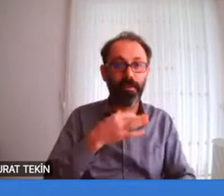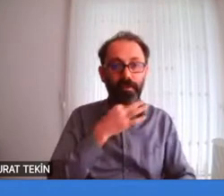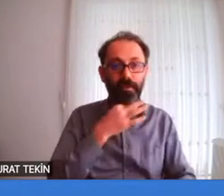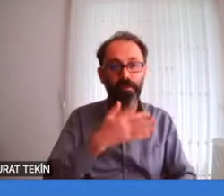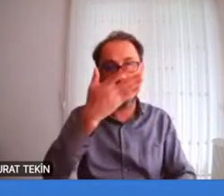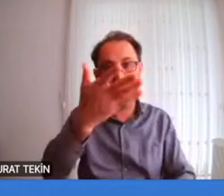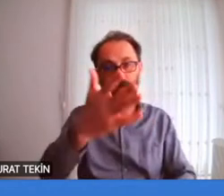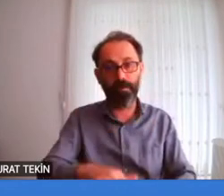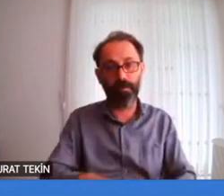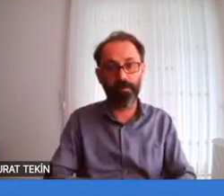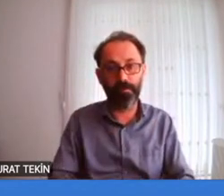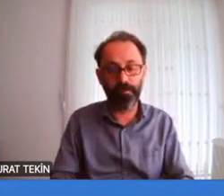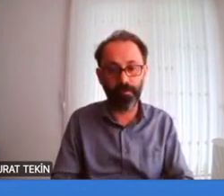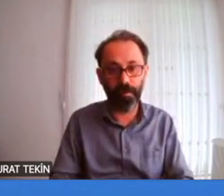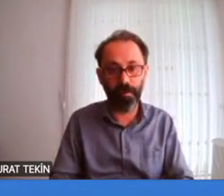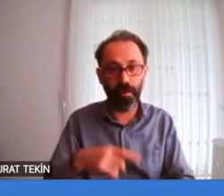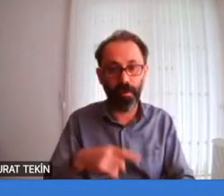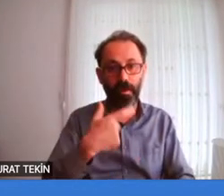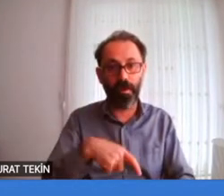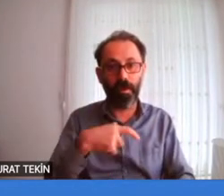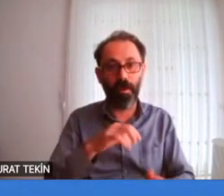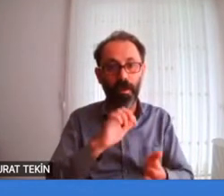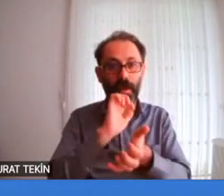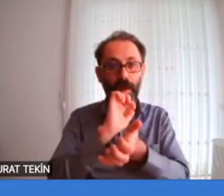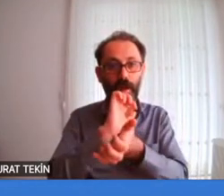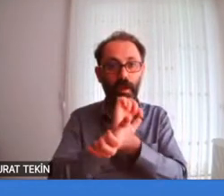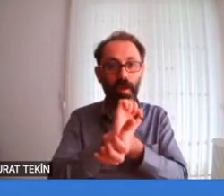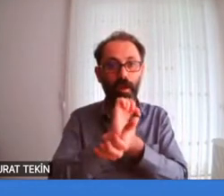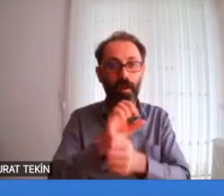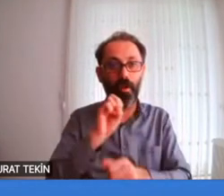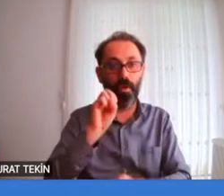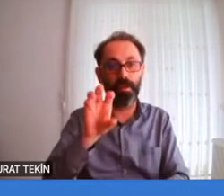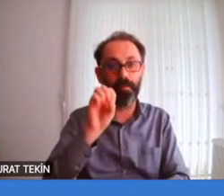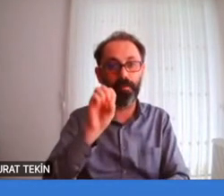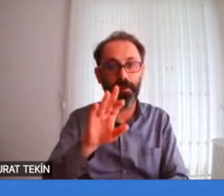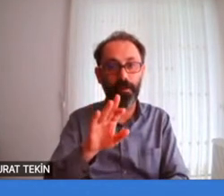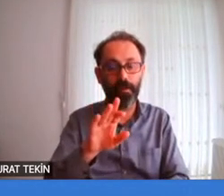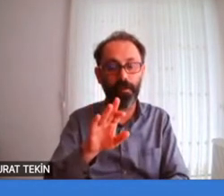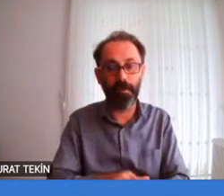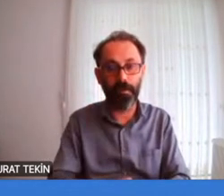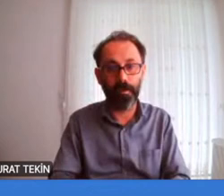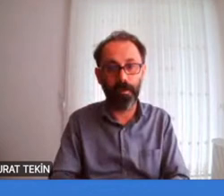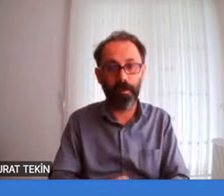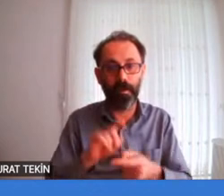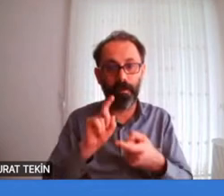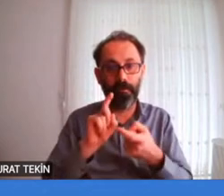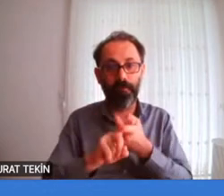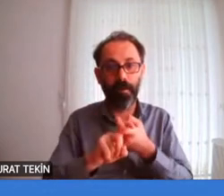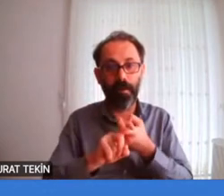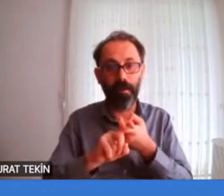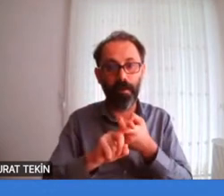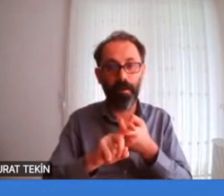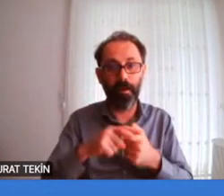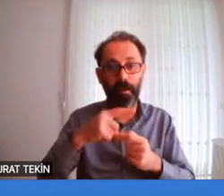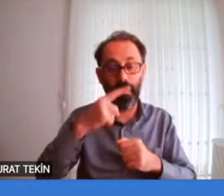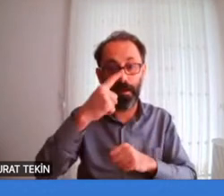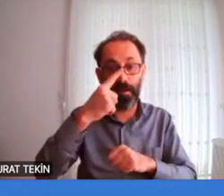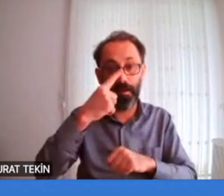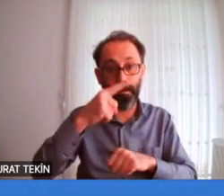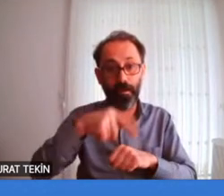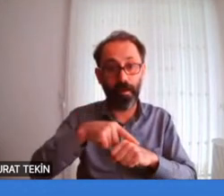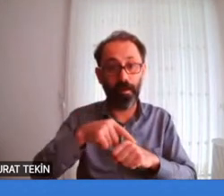ediyorum. Özellikle aile, öğretmenler ve inancın